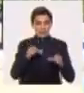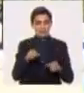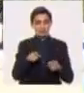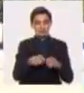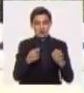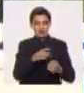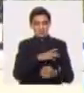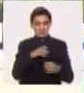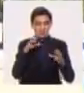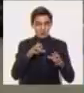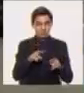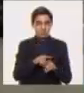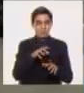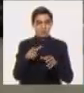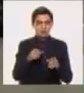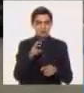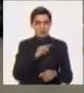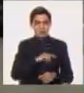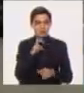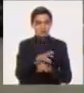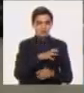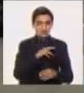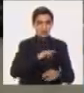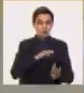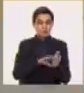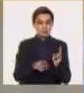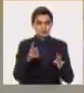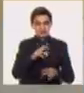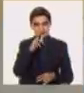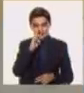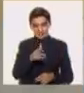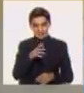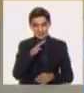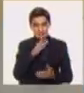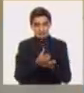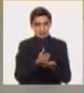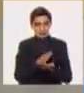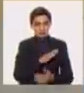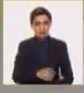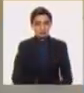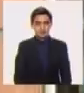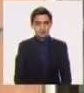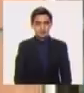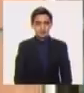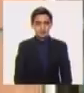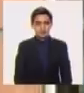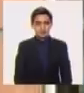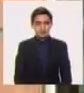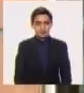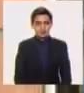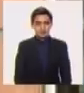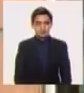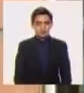деп мәлімдеді. Ал массажға барам деп жұмыссыз қалған азамат 3 жылдық қызметін мүлтіксіз атқарған екен. Жарас Ниязбек, Геннадий